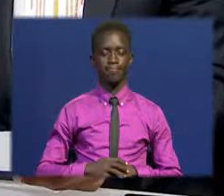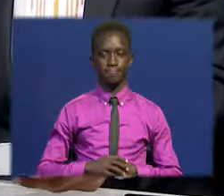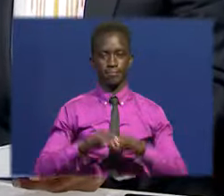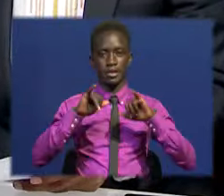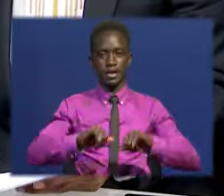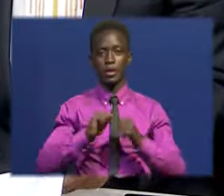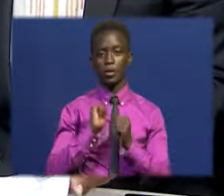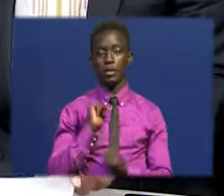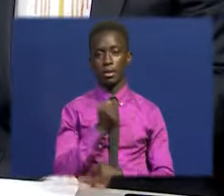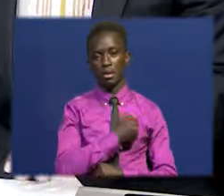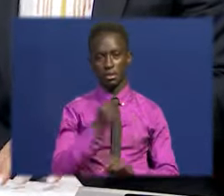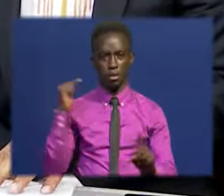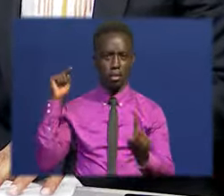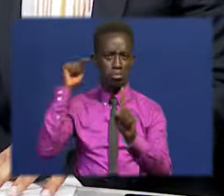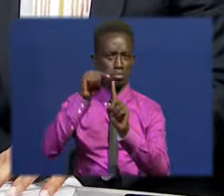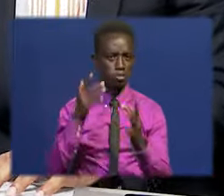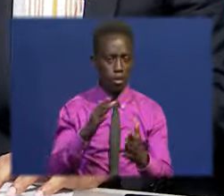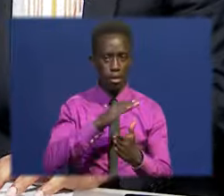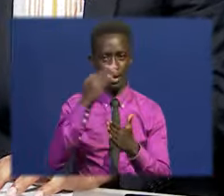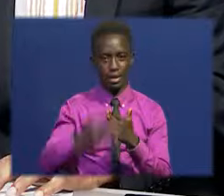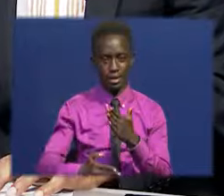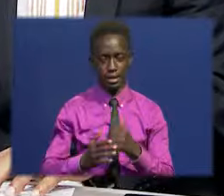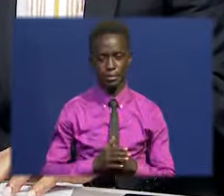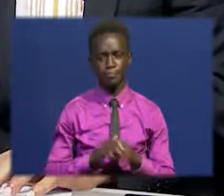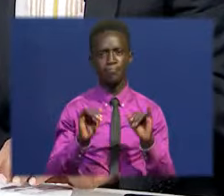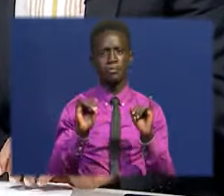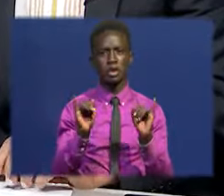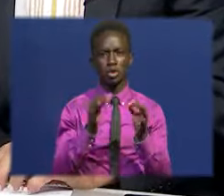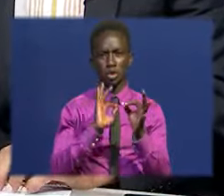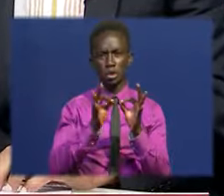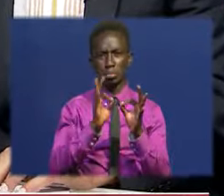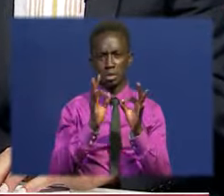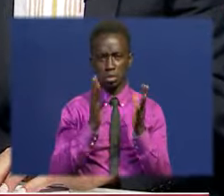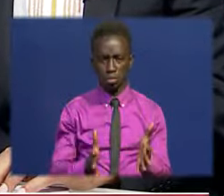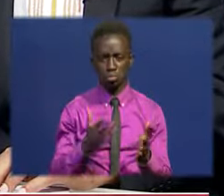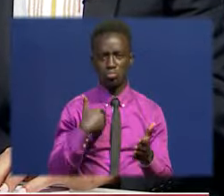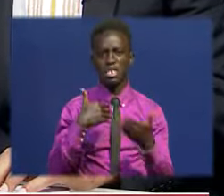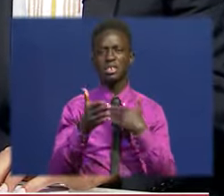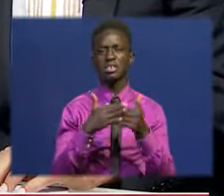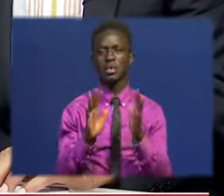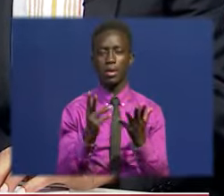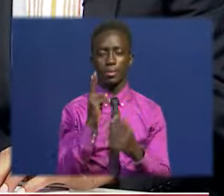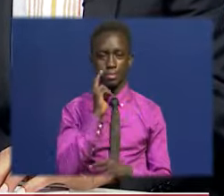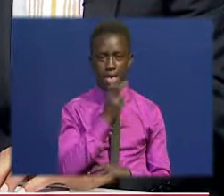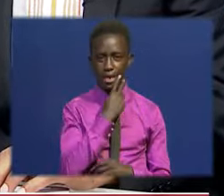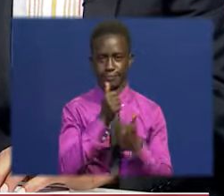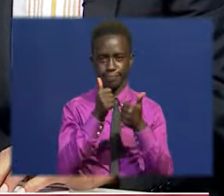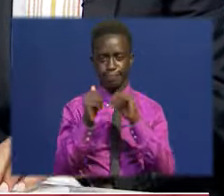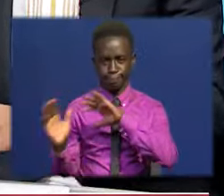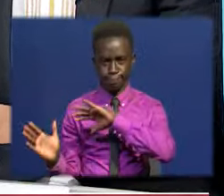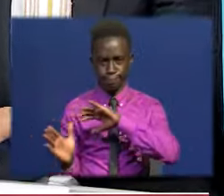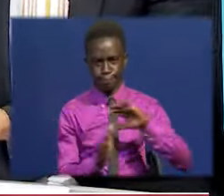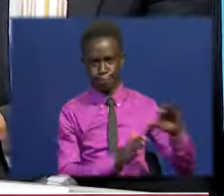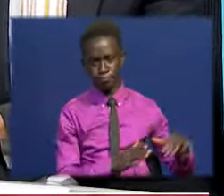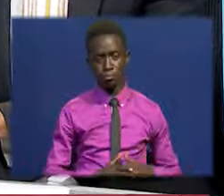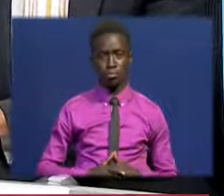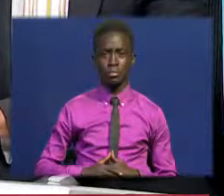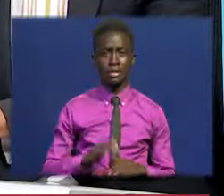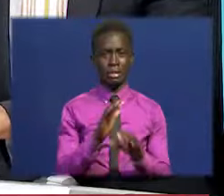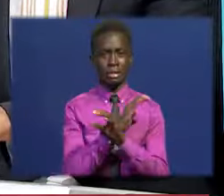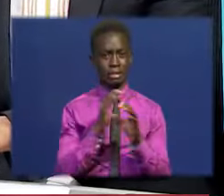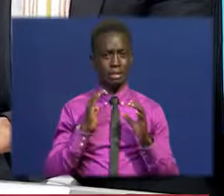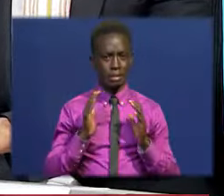Andamana nasi mtazamaji hadi tamati. Mtangazaji wetu wa ishara ni Brian Muraru. Waumini wa Kikristo kote nchini walijiunga na